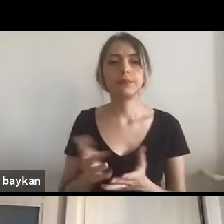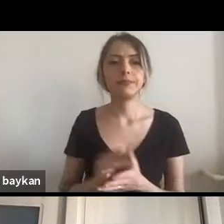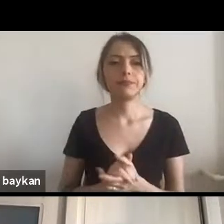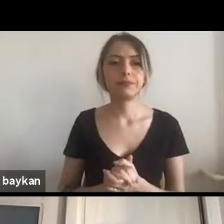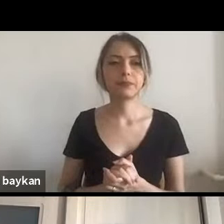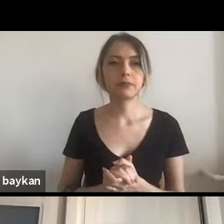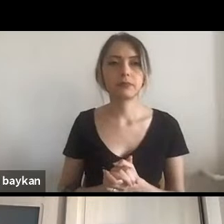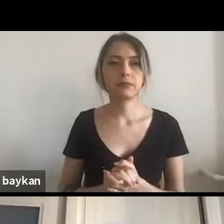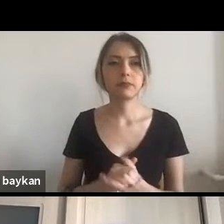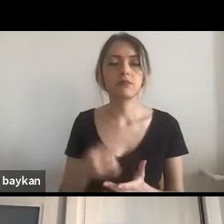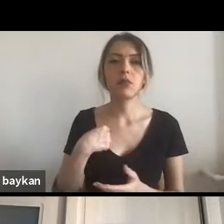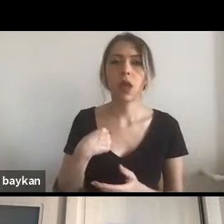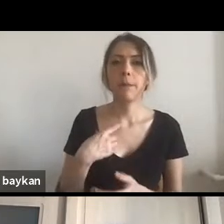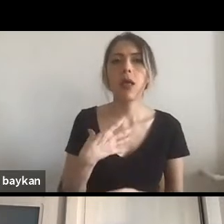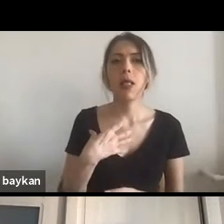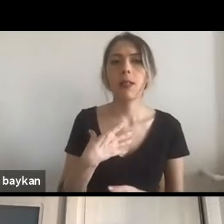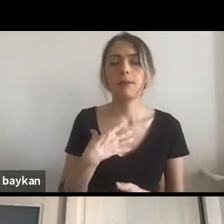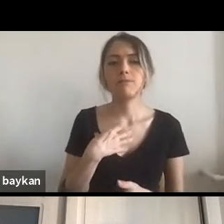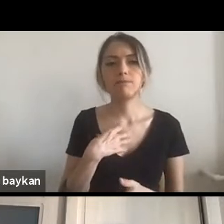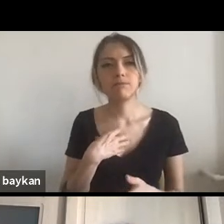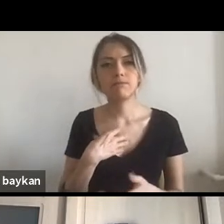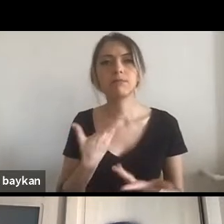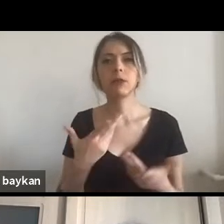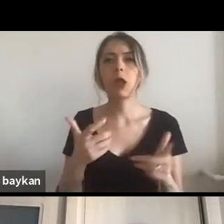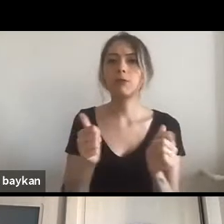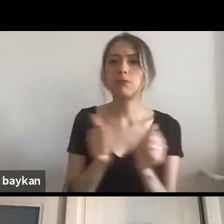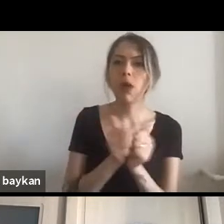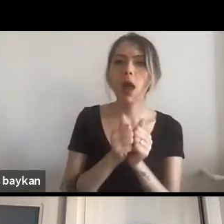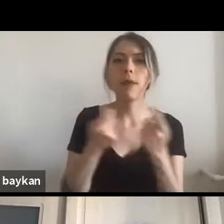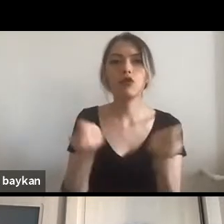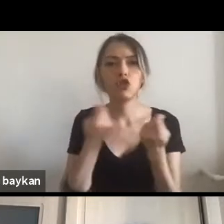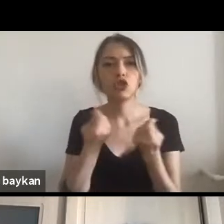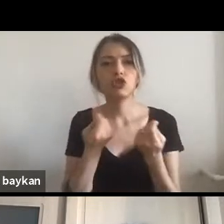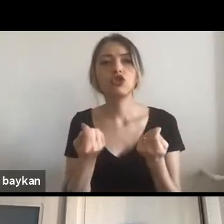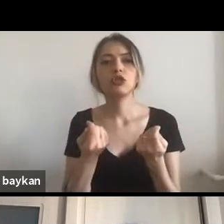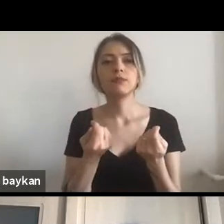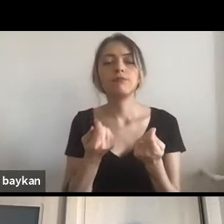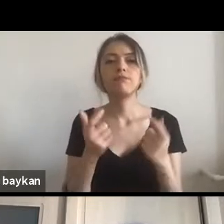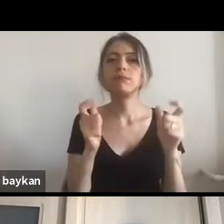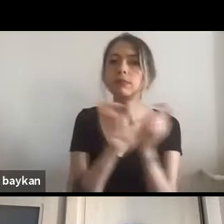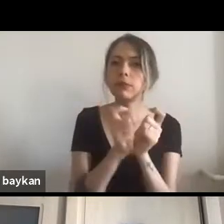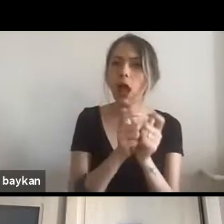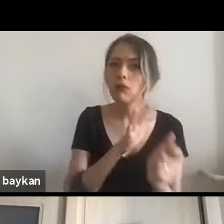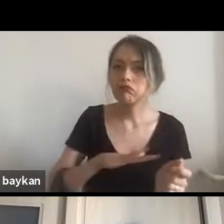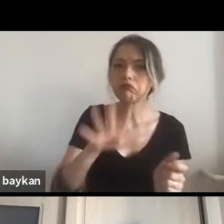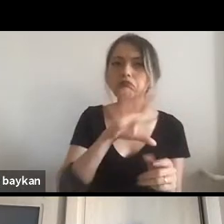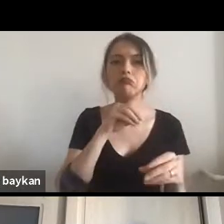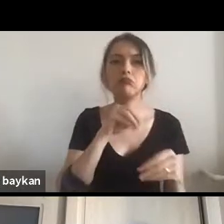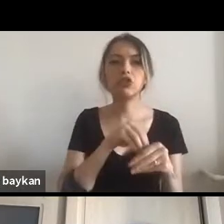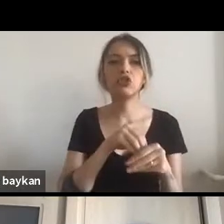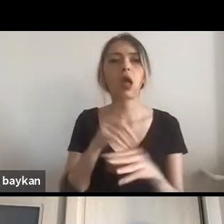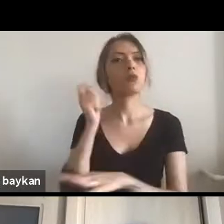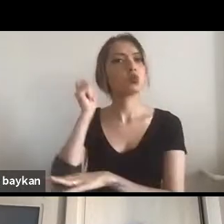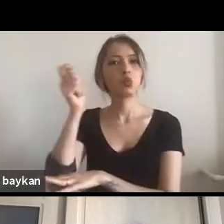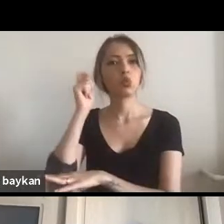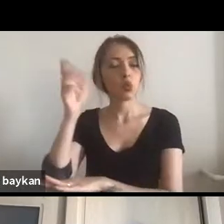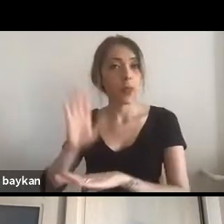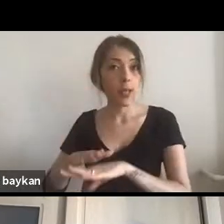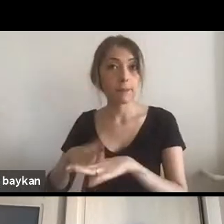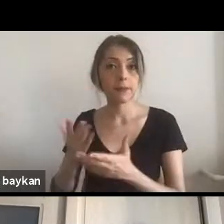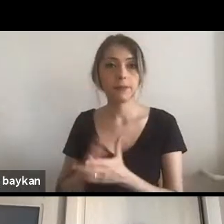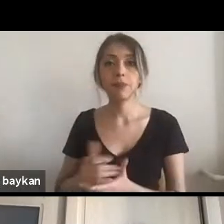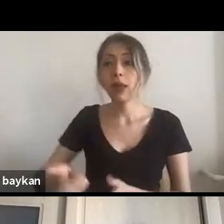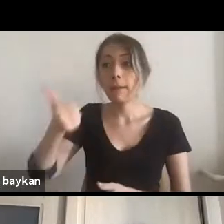ben kendi yani birlikte çalıştığım örgütler adına 4-5 kez yaptım. Bakanlar Komitesi deyince tabii